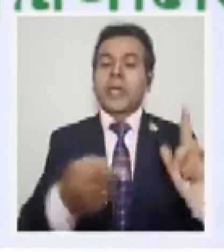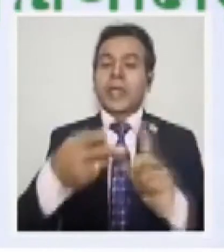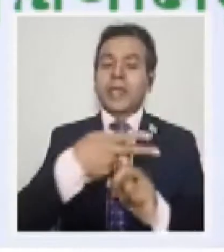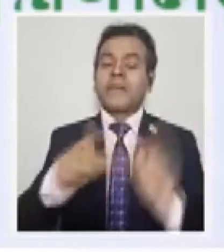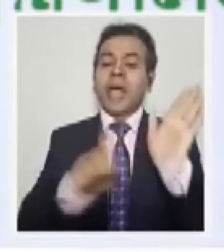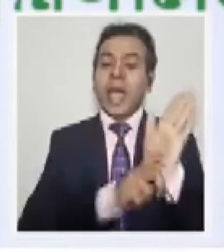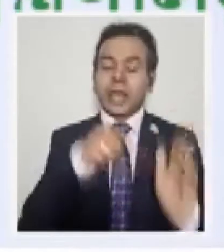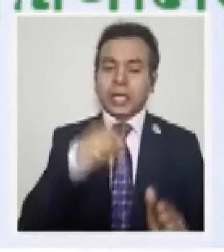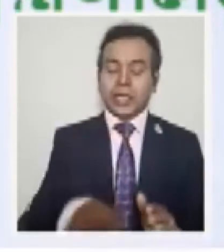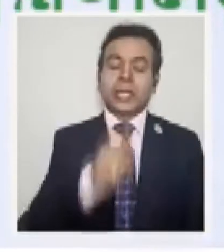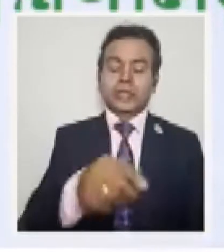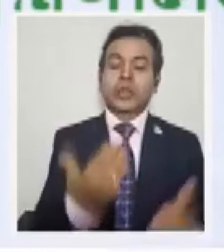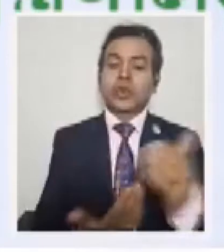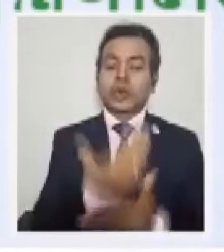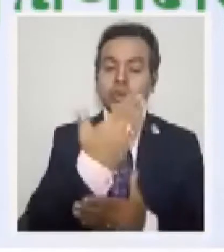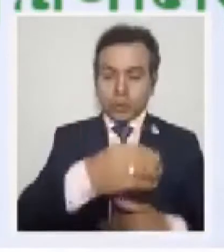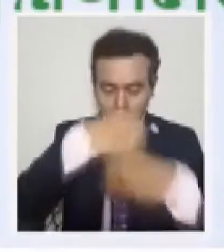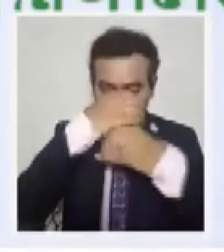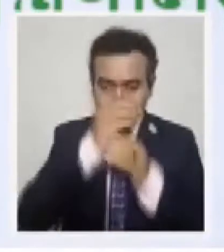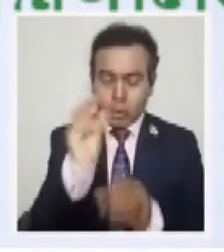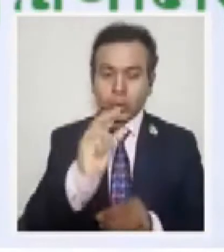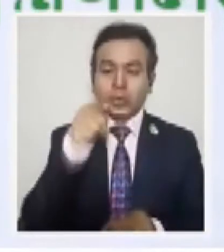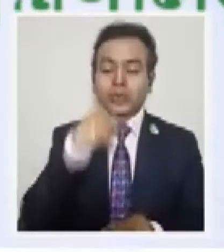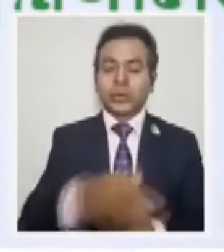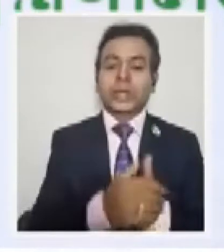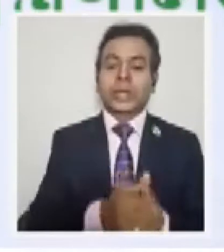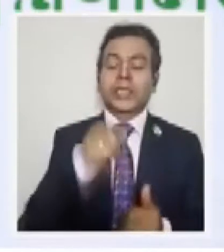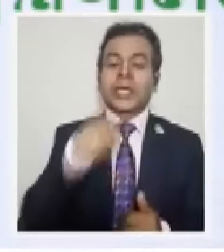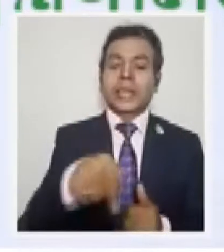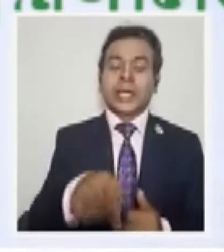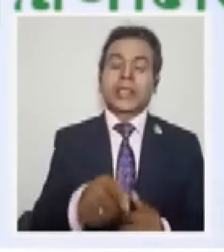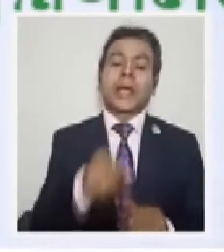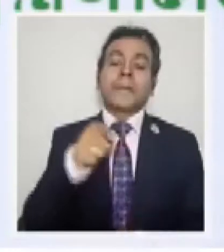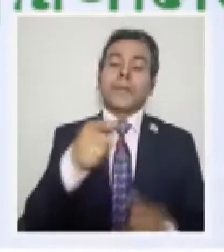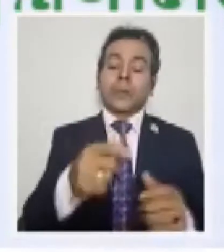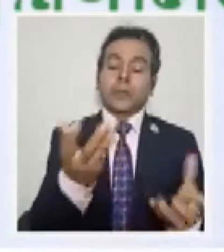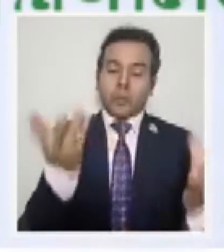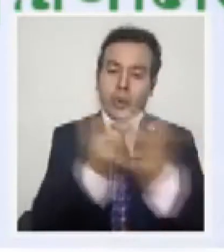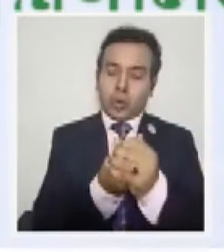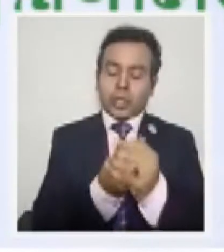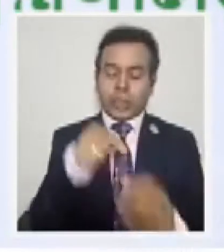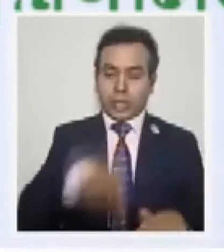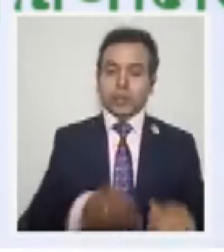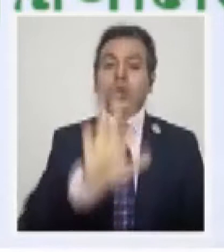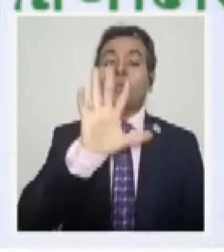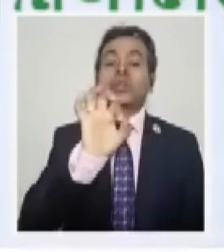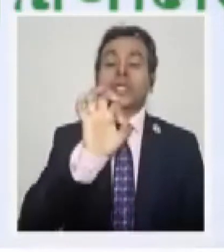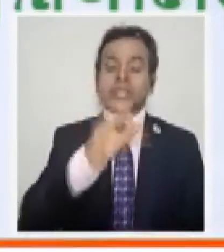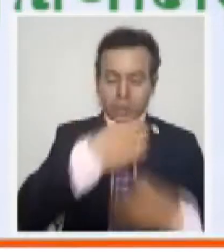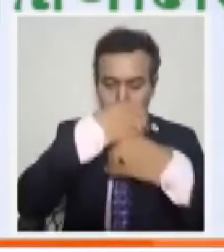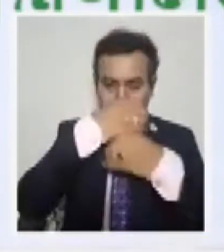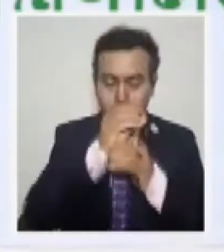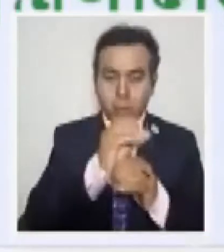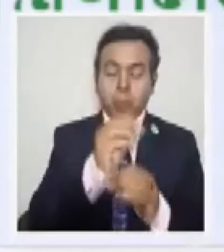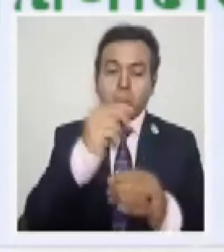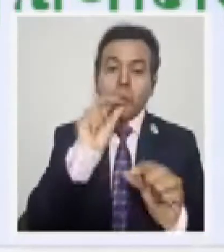উল্লেখ করব এবং এটা ঢাকা শহরে ডিএমএফআর মলিকুলার ল্যাব ও ডায়াগনস্টিক তারা কার্যক্রম শুরু করেছেন